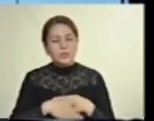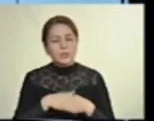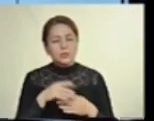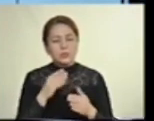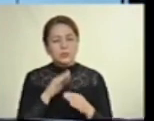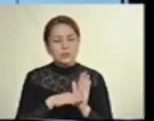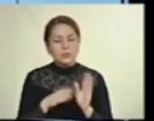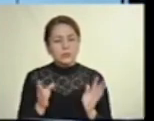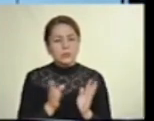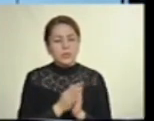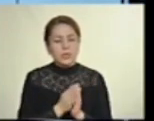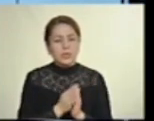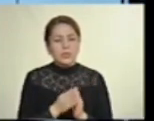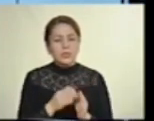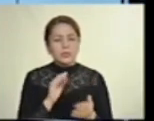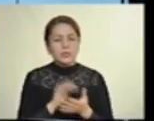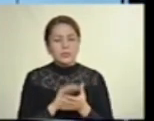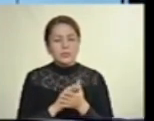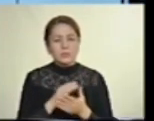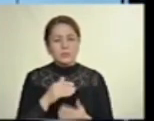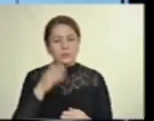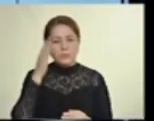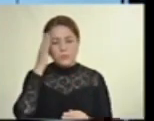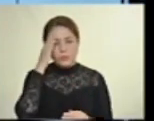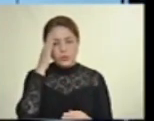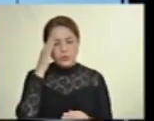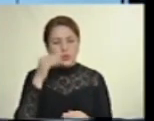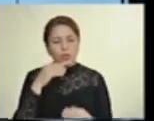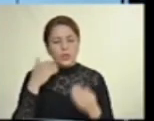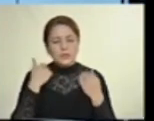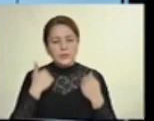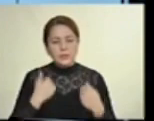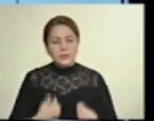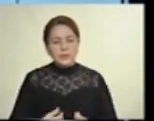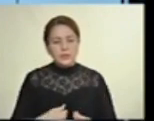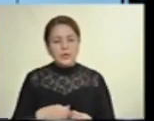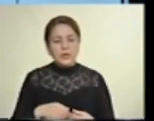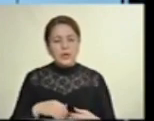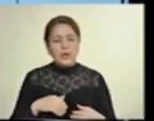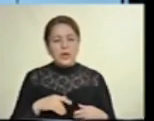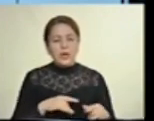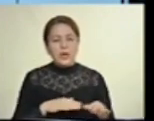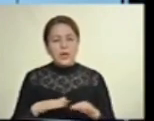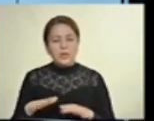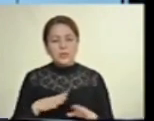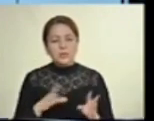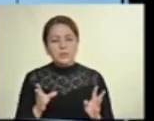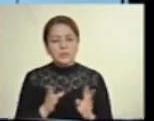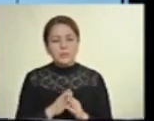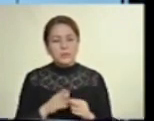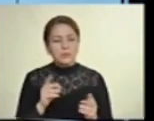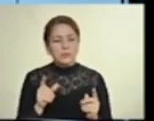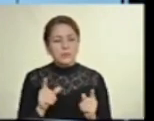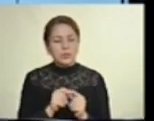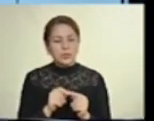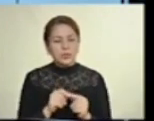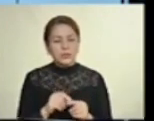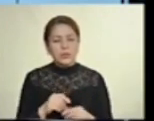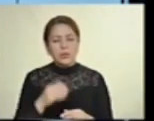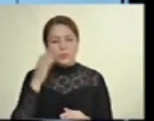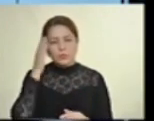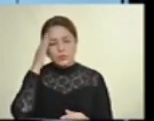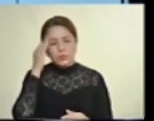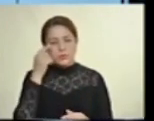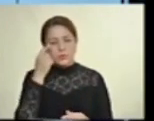chiqamiz. Mana bosh qismi tanasiga harakatchan birikkanini ko'rishimiz mumkin. Bosh qismida